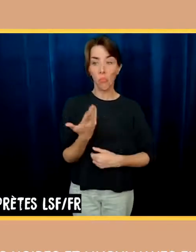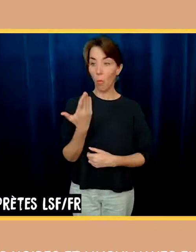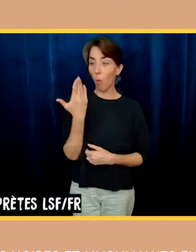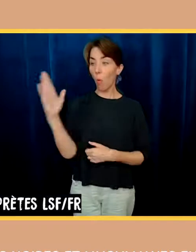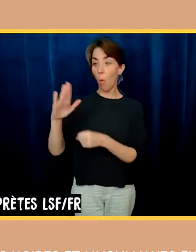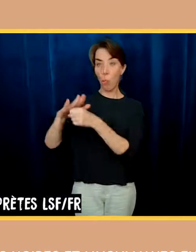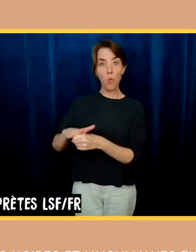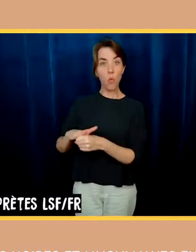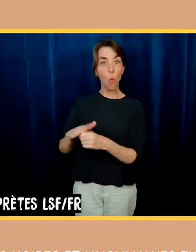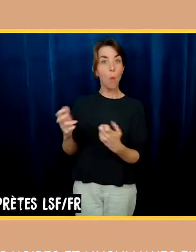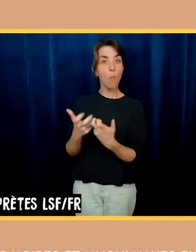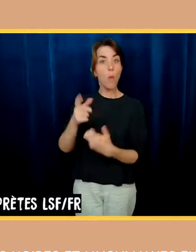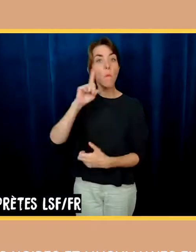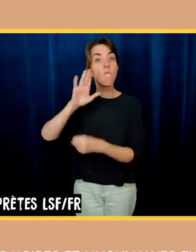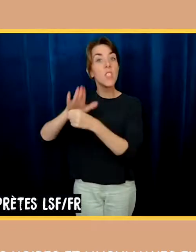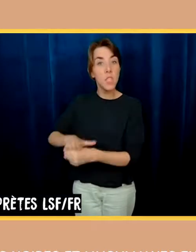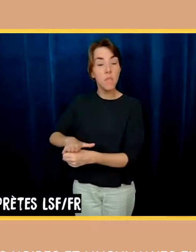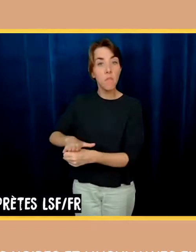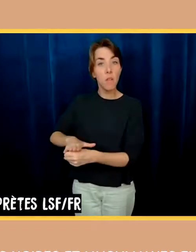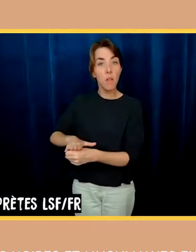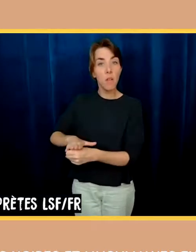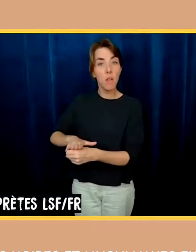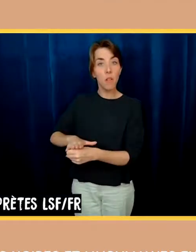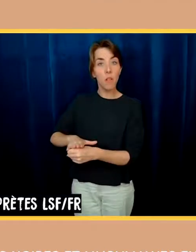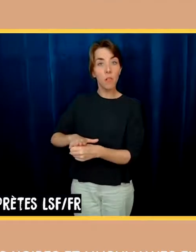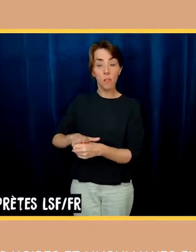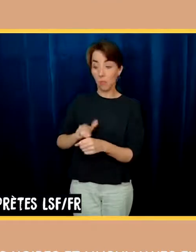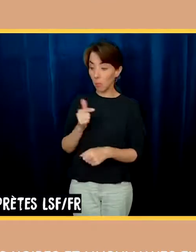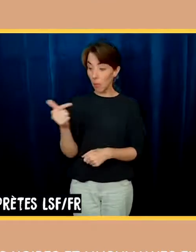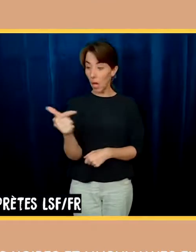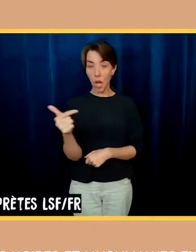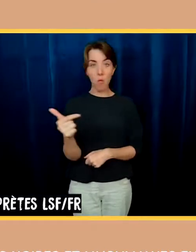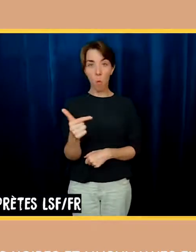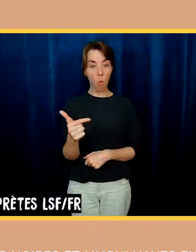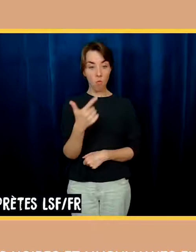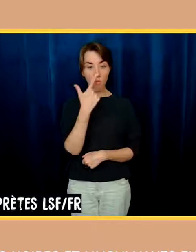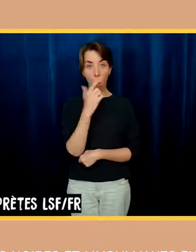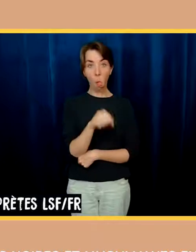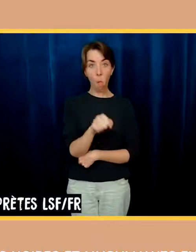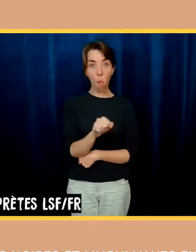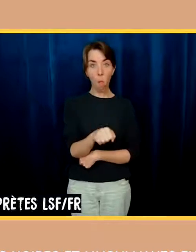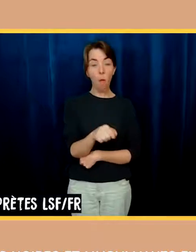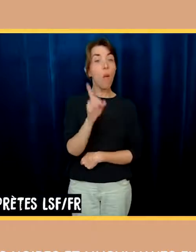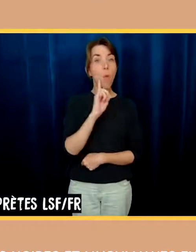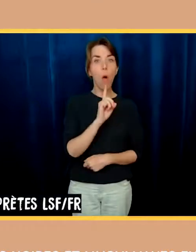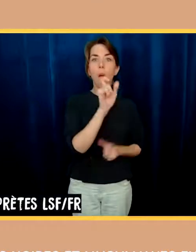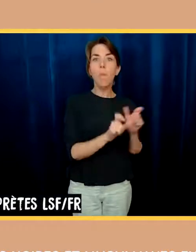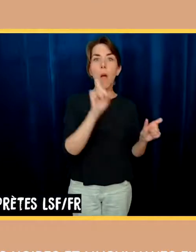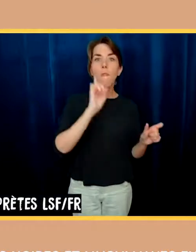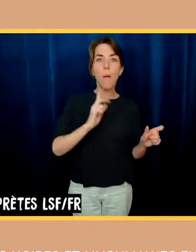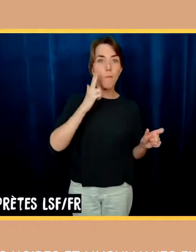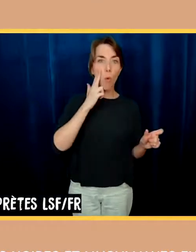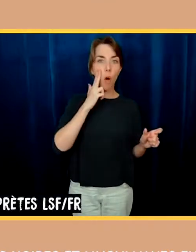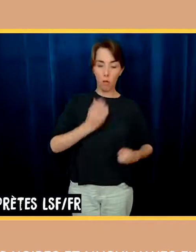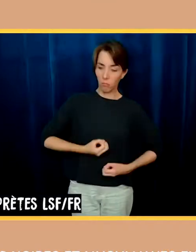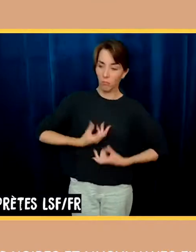comme le sexisme, la misogynie. Parce que les femmes noires, elles parlent, mais elles se